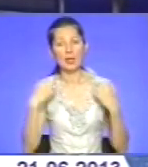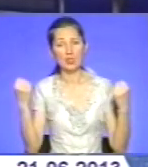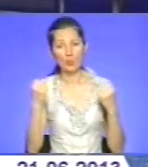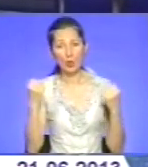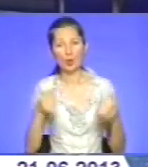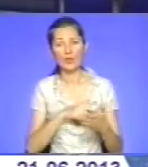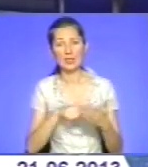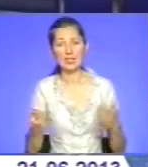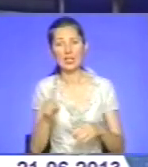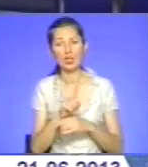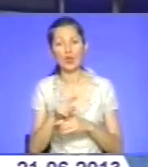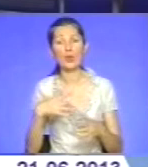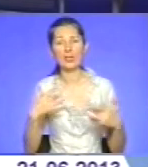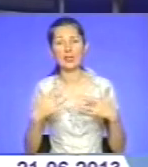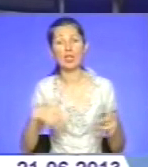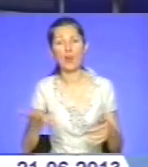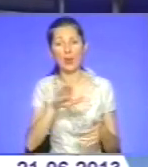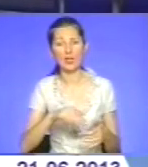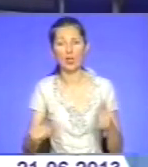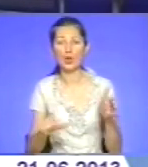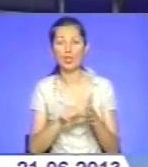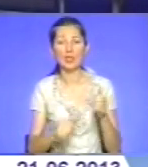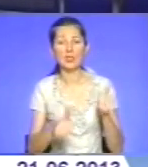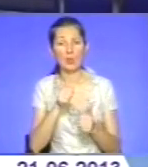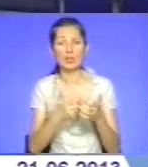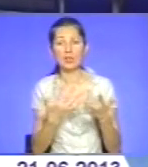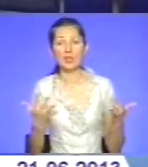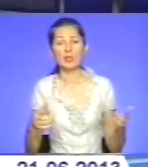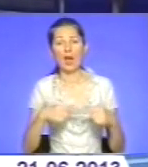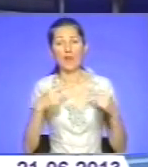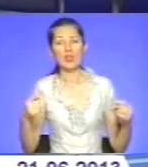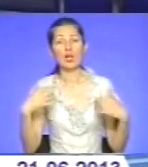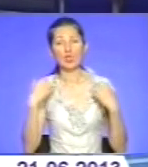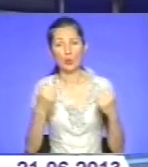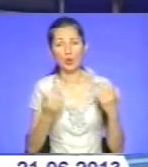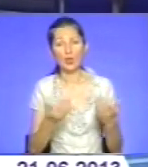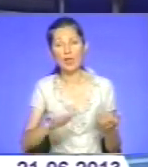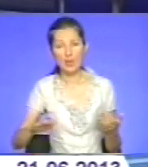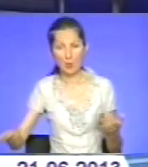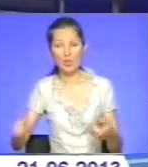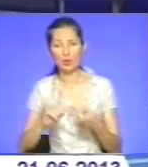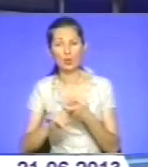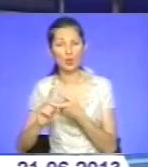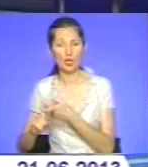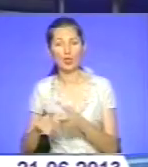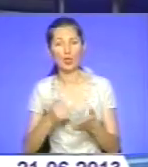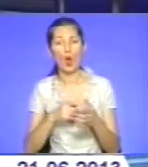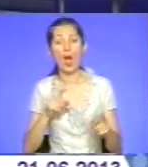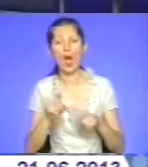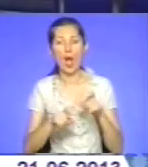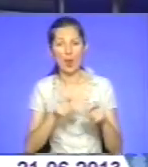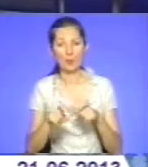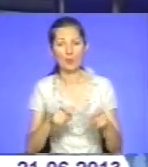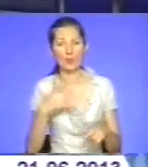театральному майдані. Учасники змагалися у найрізноманітніших видах спорту, навіть найменші долучилися до легкоатлетичного